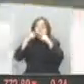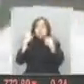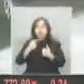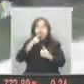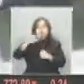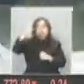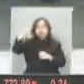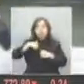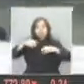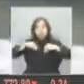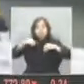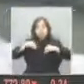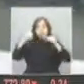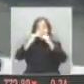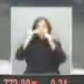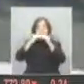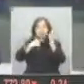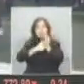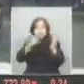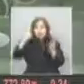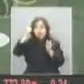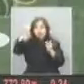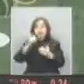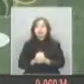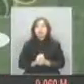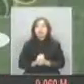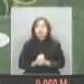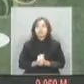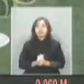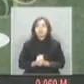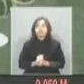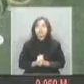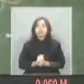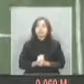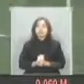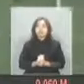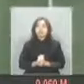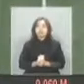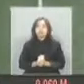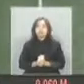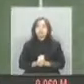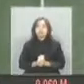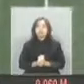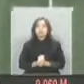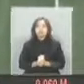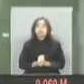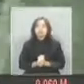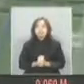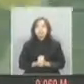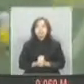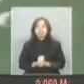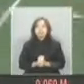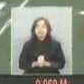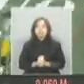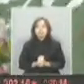ีสททจะ Lockout ลีกได้นั่นเองค่ะ